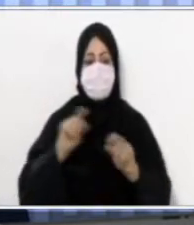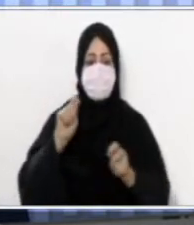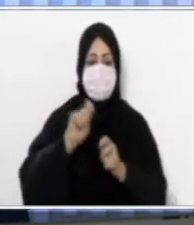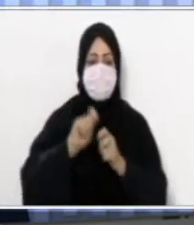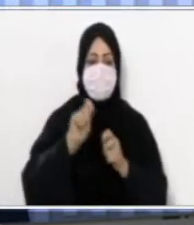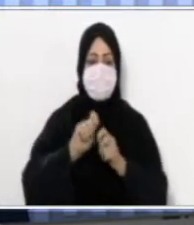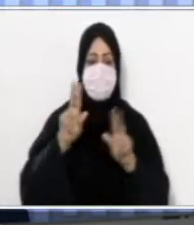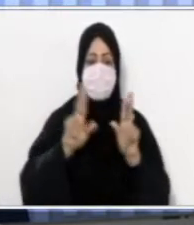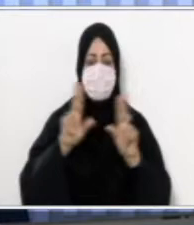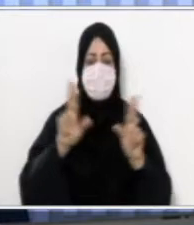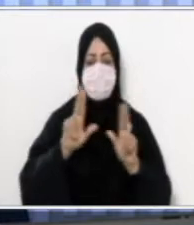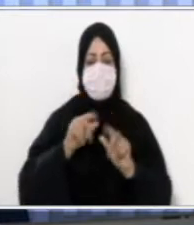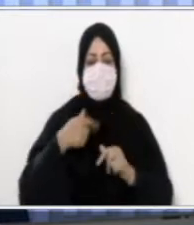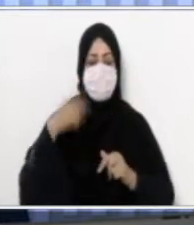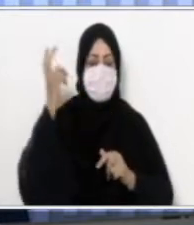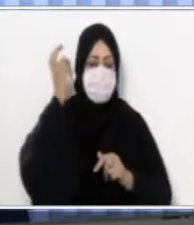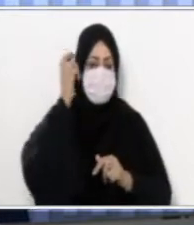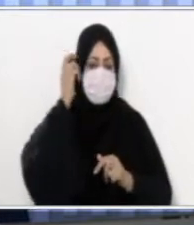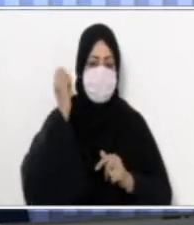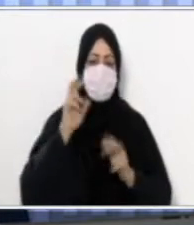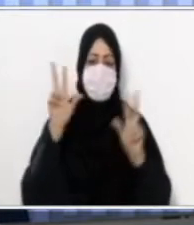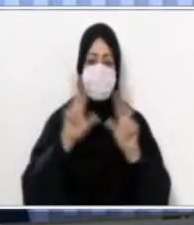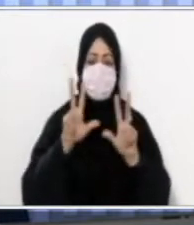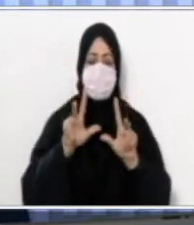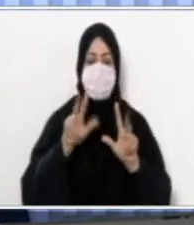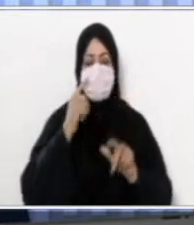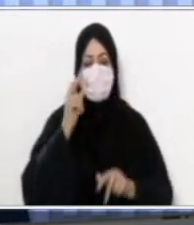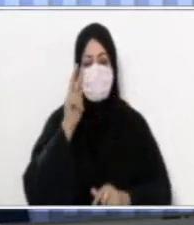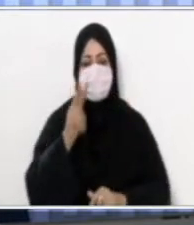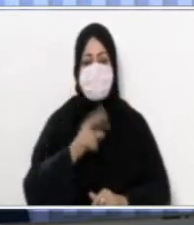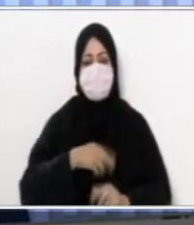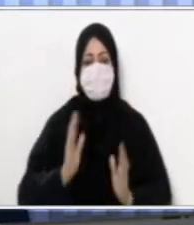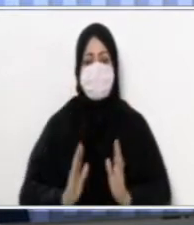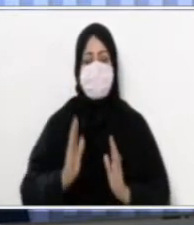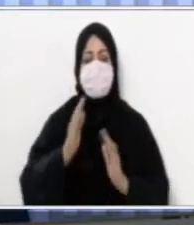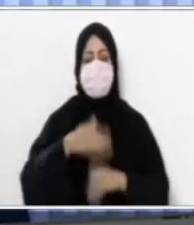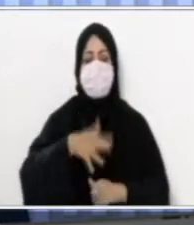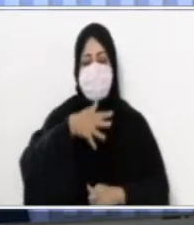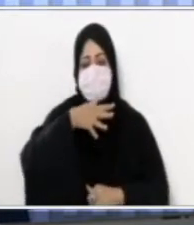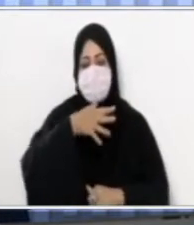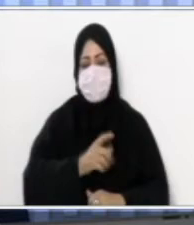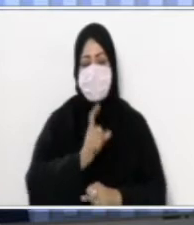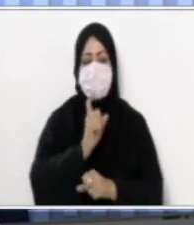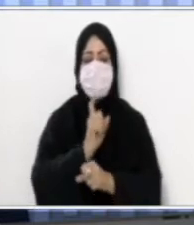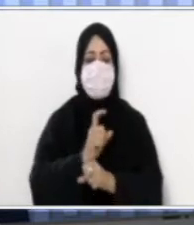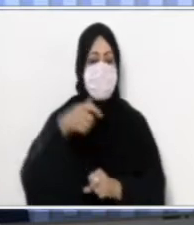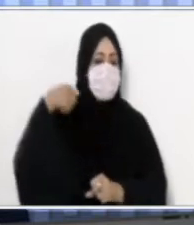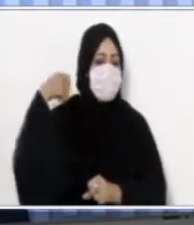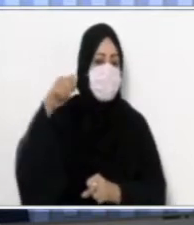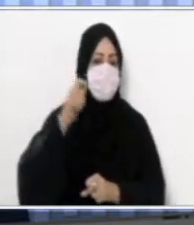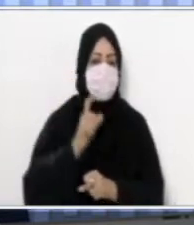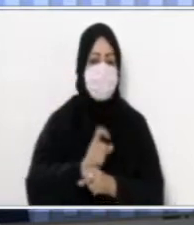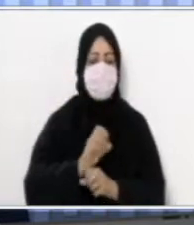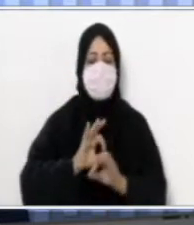برنامجكم مع دار الإفتاء، الذي نجيب فيه عن أسئلتكم التي ترد إلينا عبر